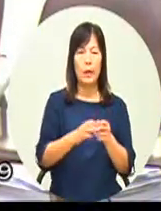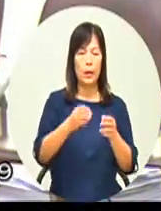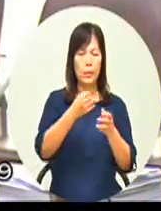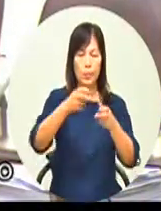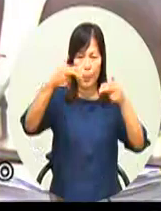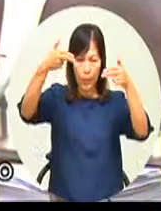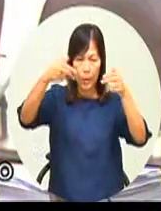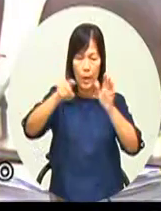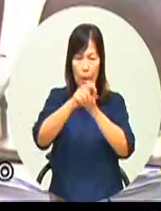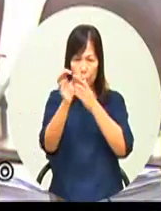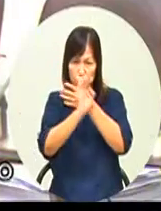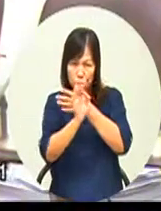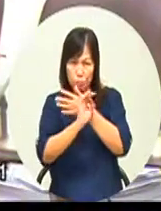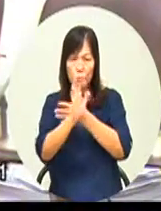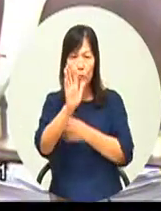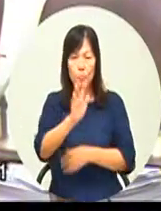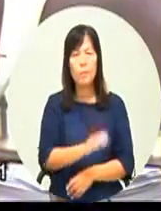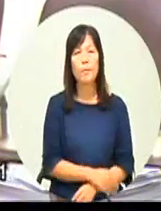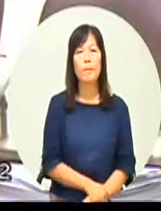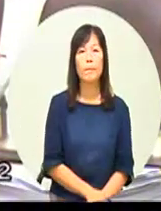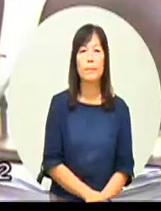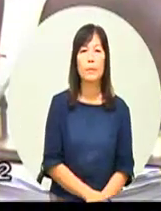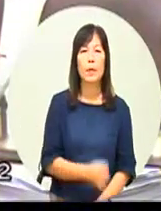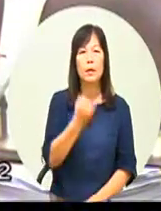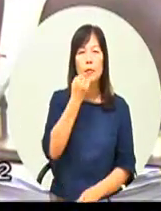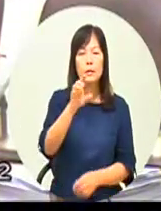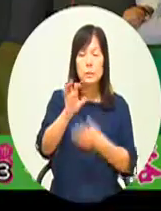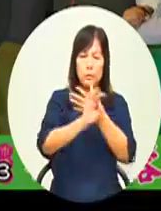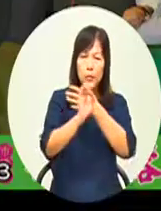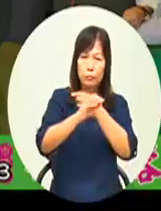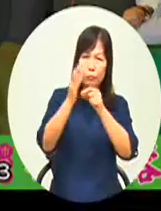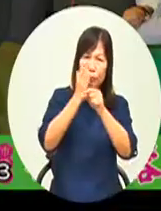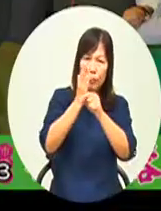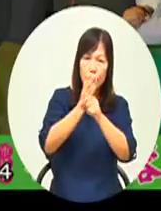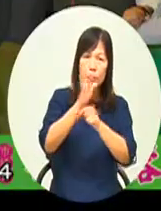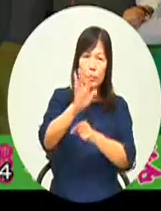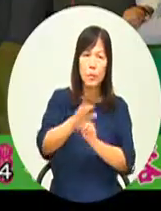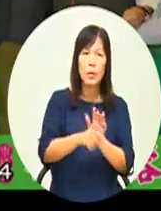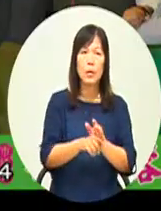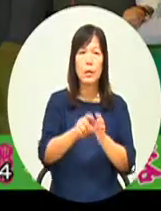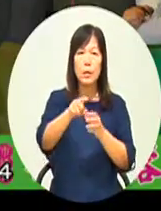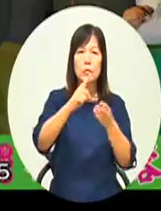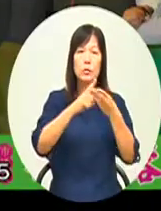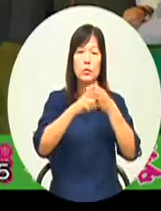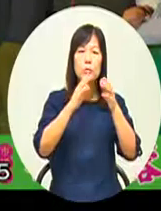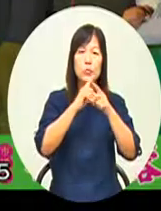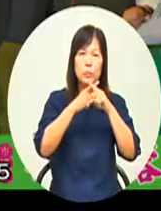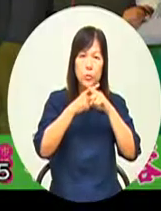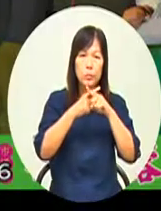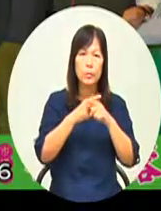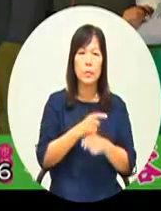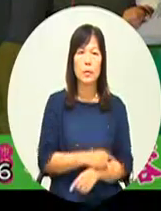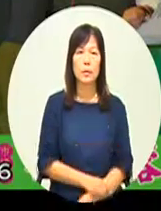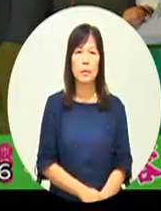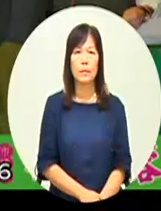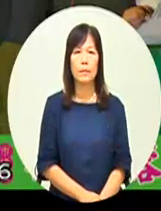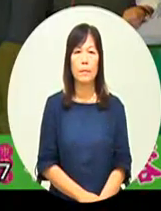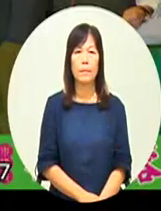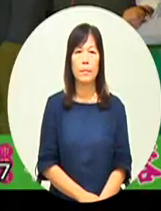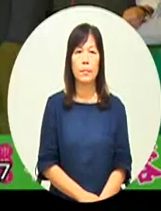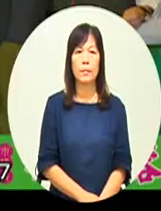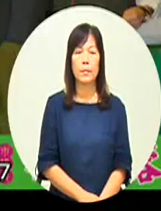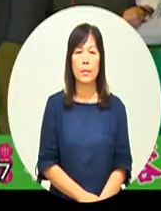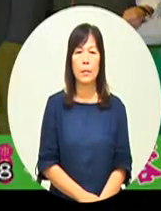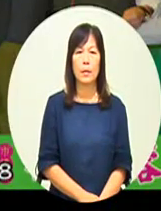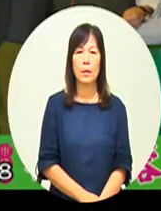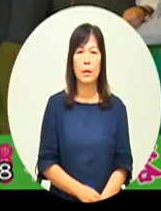测试中。结果这是在测试中，你看这个是主密码，加仓主密码哈，